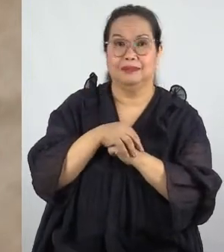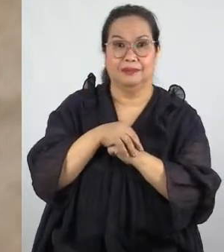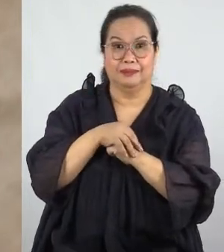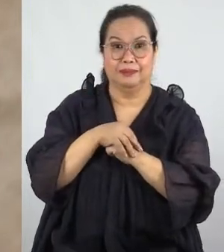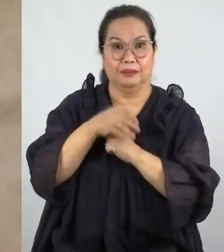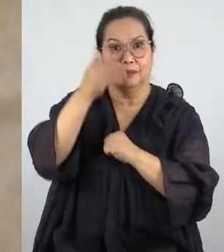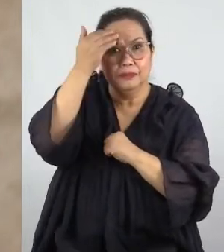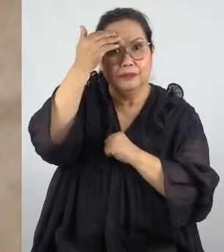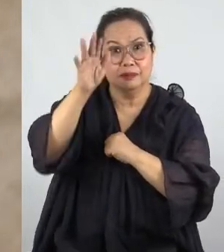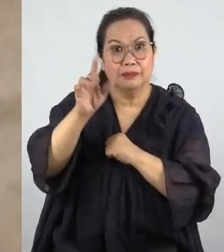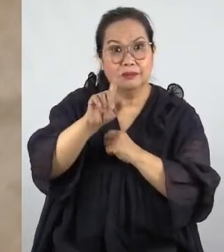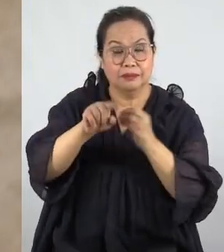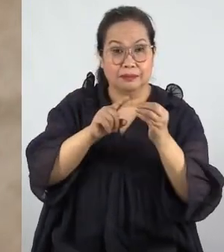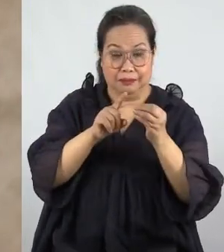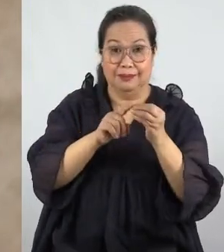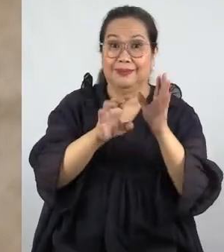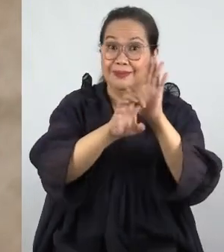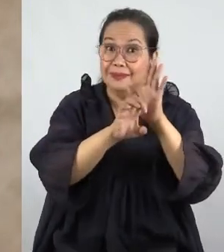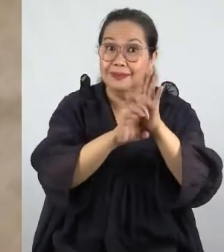natin alam kung yun ay